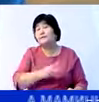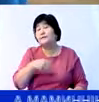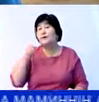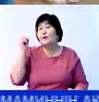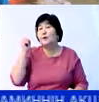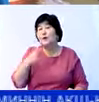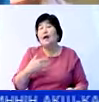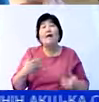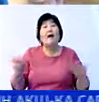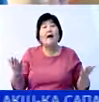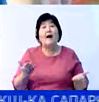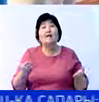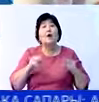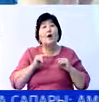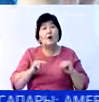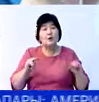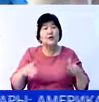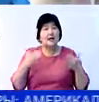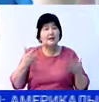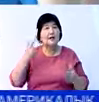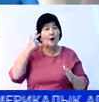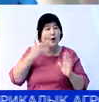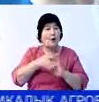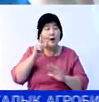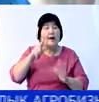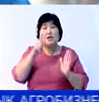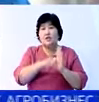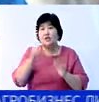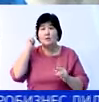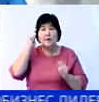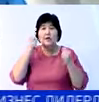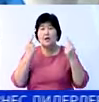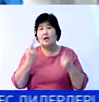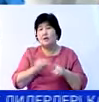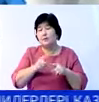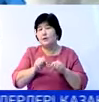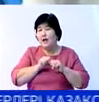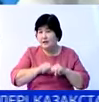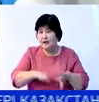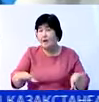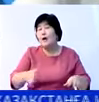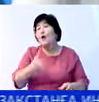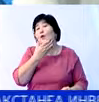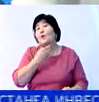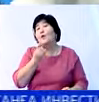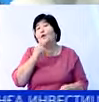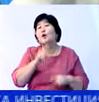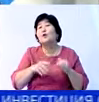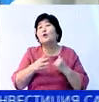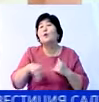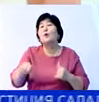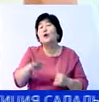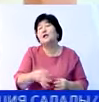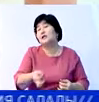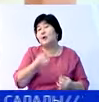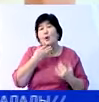шуағымен қашаннан ұстаз сырын ұға білем. 70 жас семендей болып тамыр жаю көркейіп, туған жердің